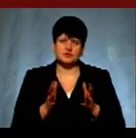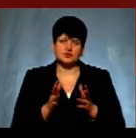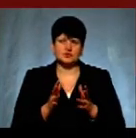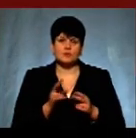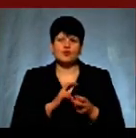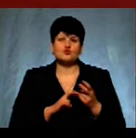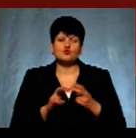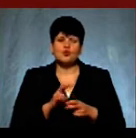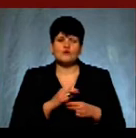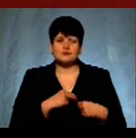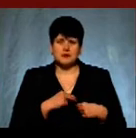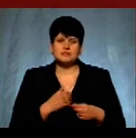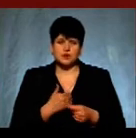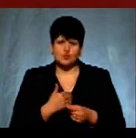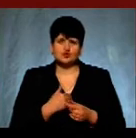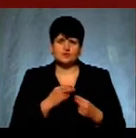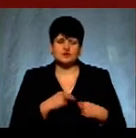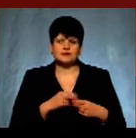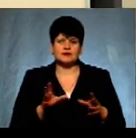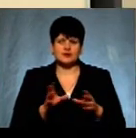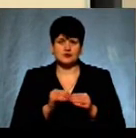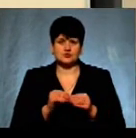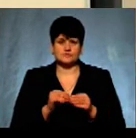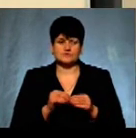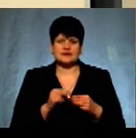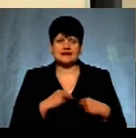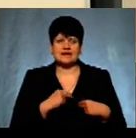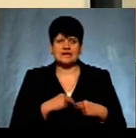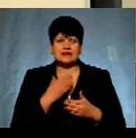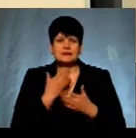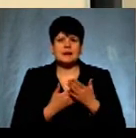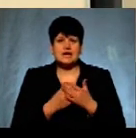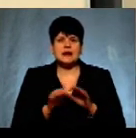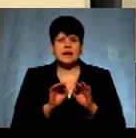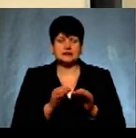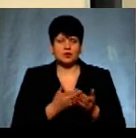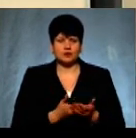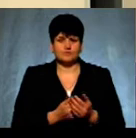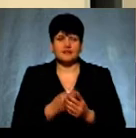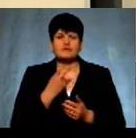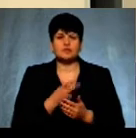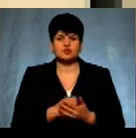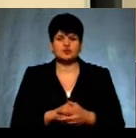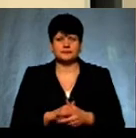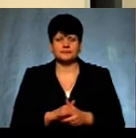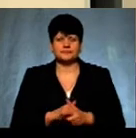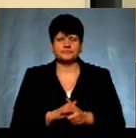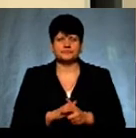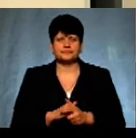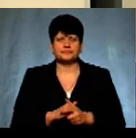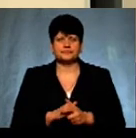праці хочуть працювати з кар'єрними радниками? Як ви бачите вже за такий короткий час? Якщо в